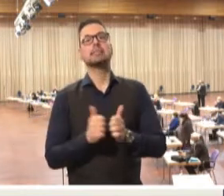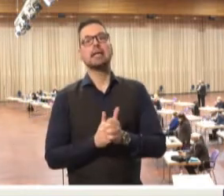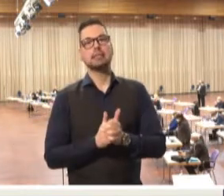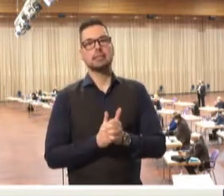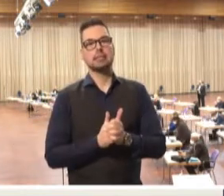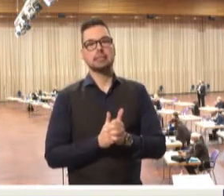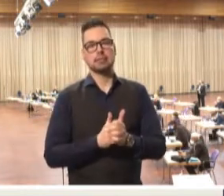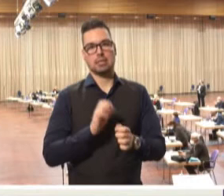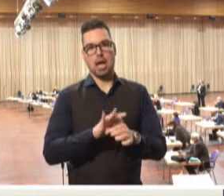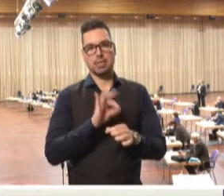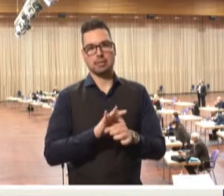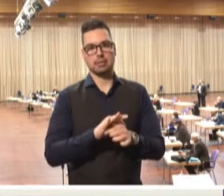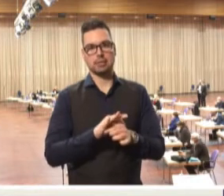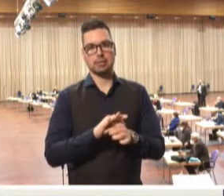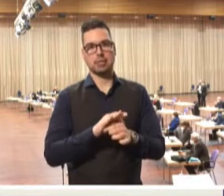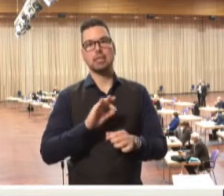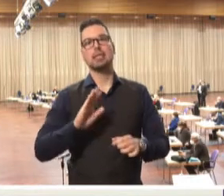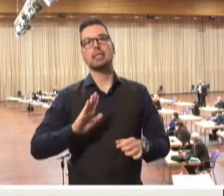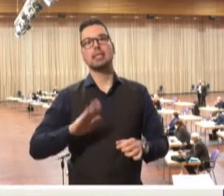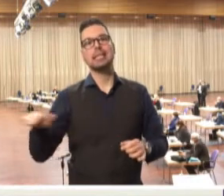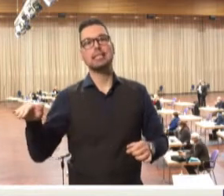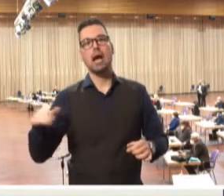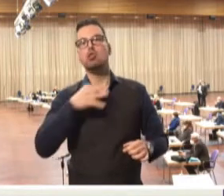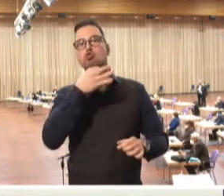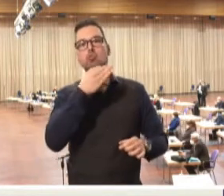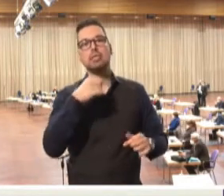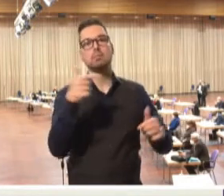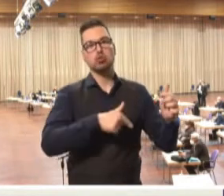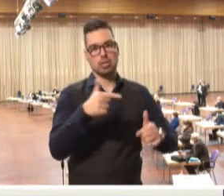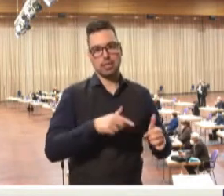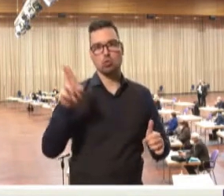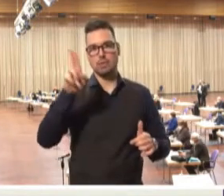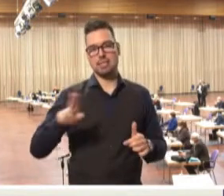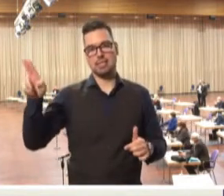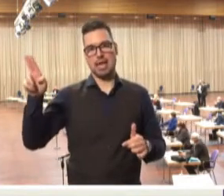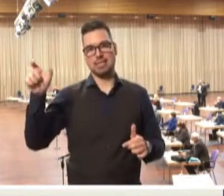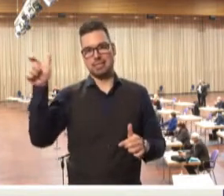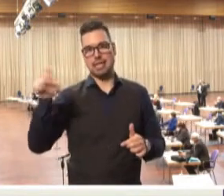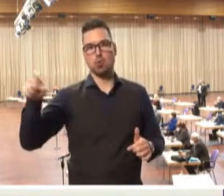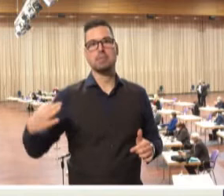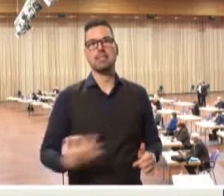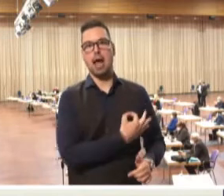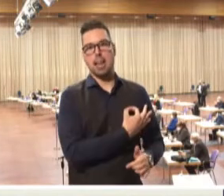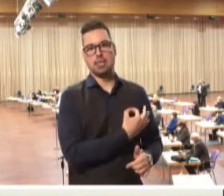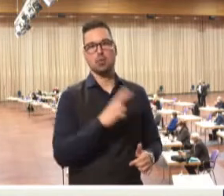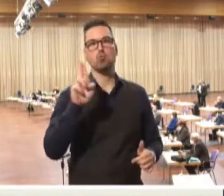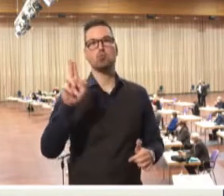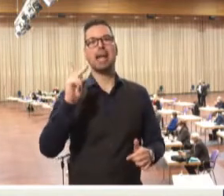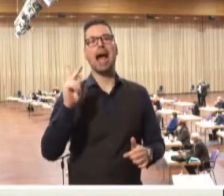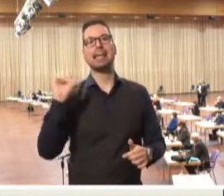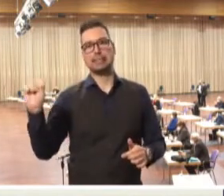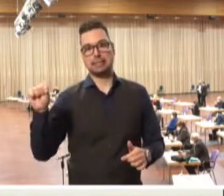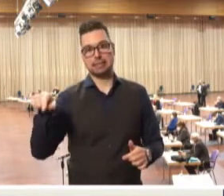und Jugendpsychiatrie, kurz KJP genannt, des Universitätsklinikums des Saarlandes, dem UKS,